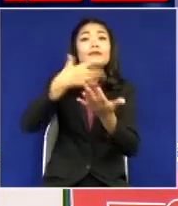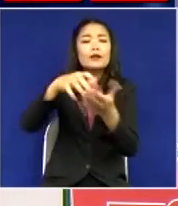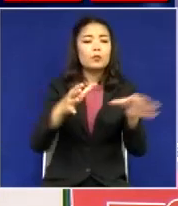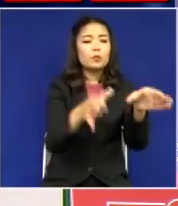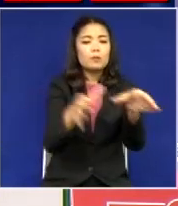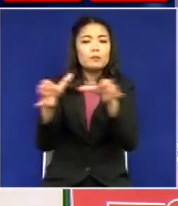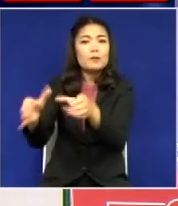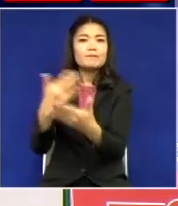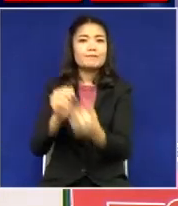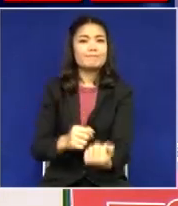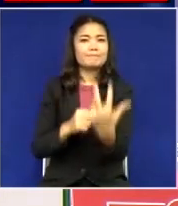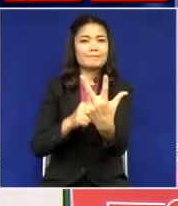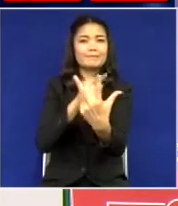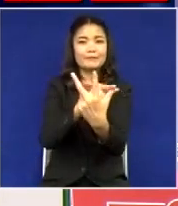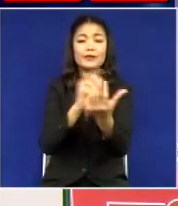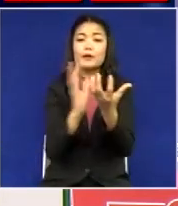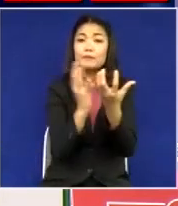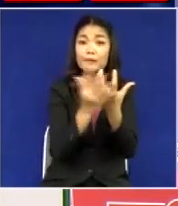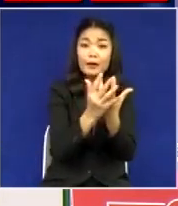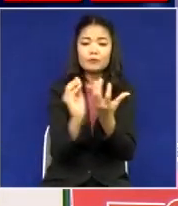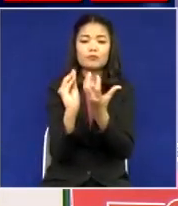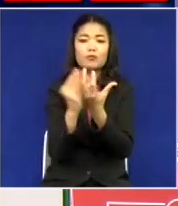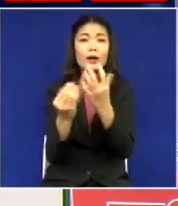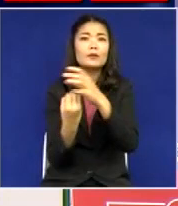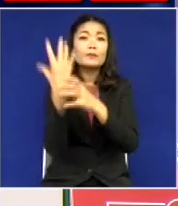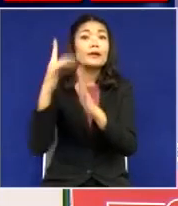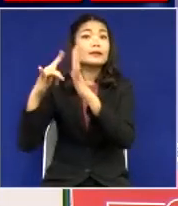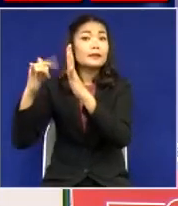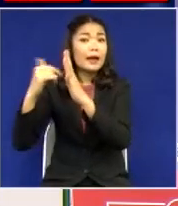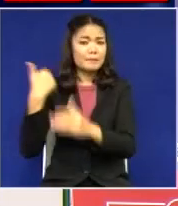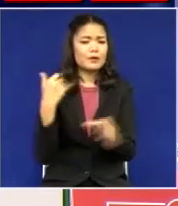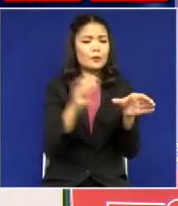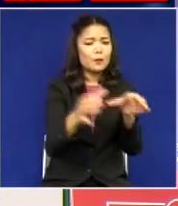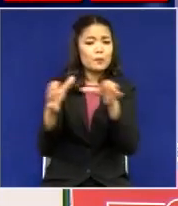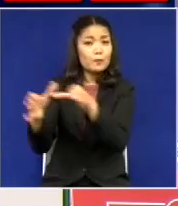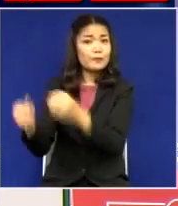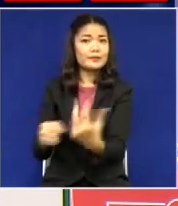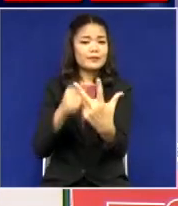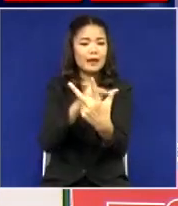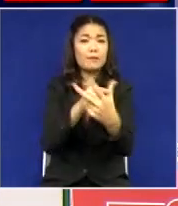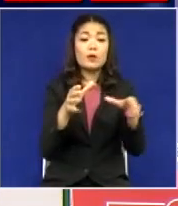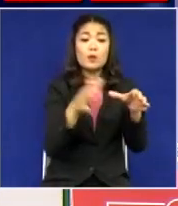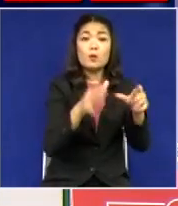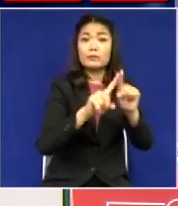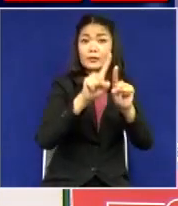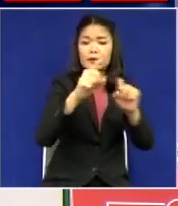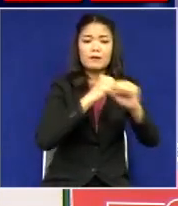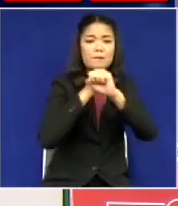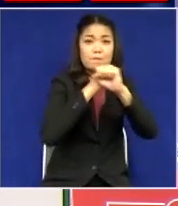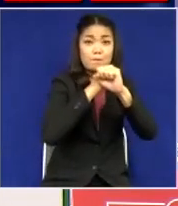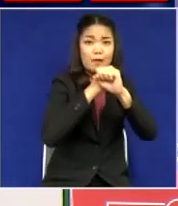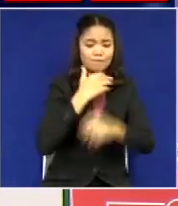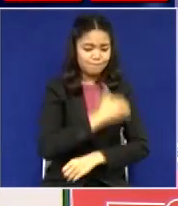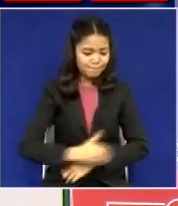ของพืชผักสมุนไพรที่เป็นประโยชน์นะครับกลุ่มแรกจะเป็นกลุ่มที่มีฤทธิ์ในการสร้างภูมิต้านทานของร่างกายกลุ่มที่